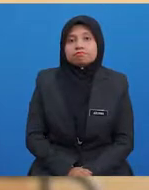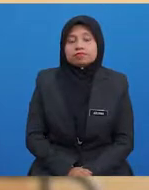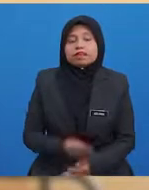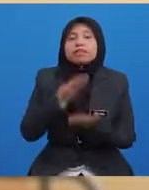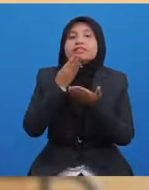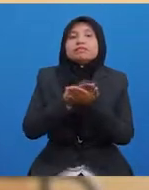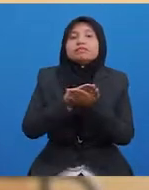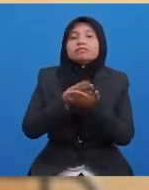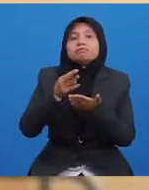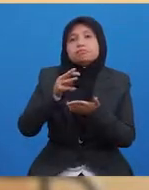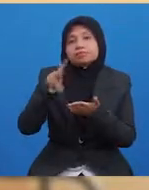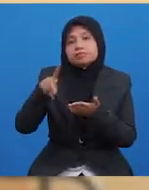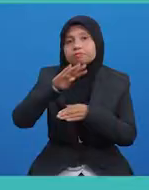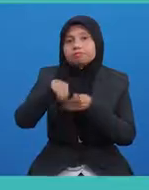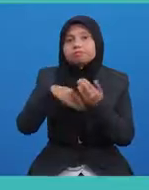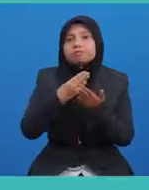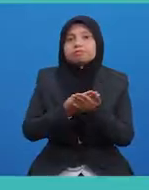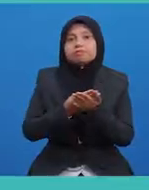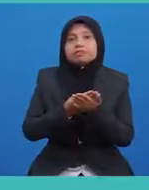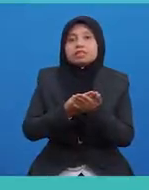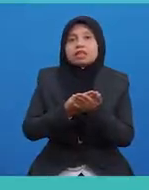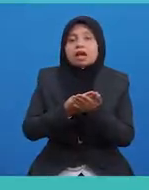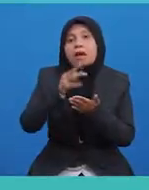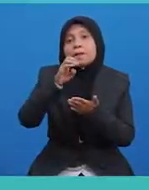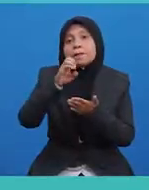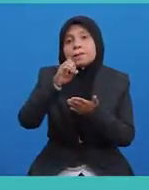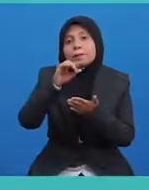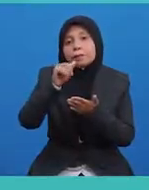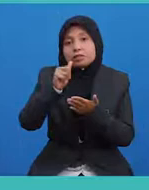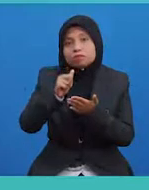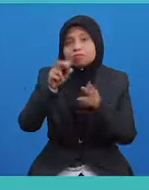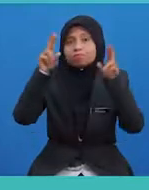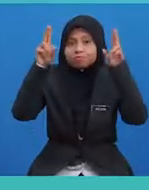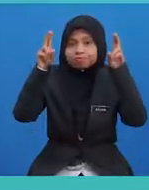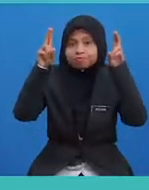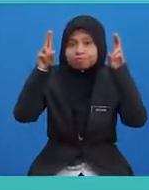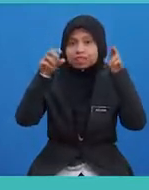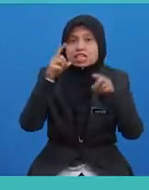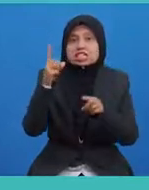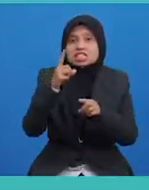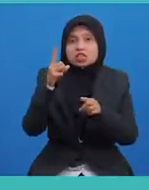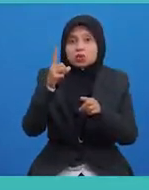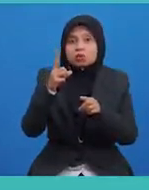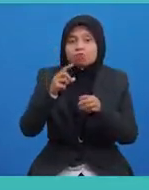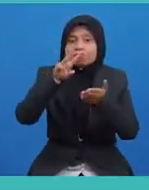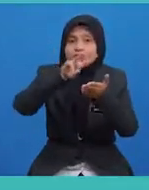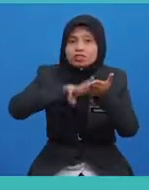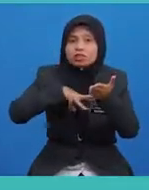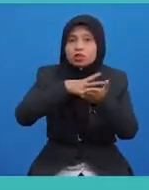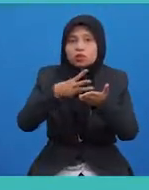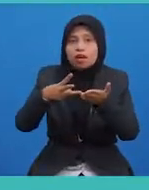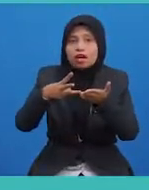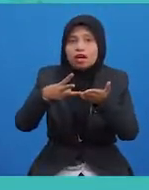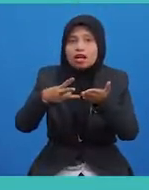Baiklah para pelajar sekalian. Media yang berkaitan dengan tajuk ini selalunya ialah jadual,